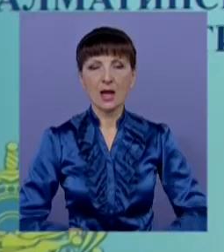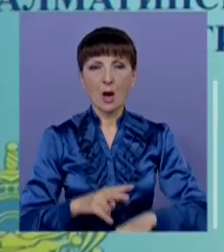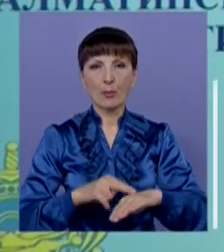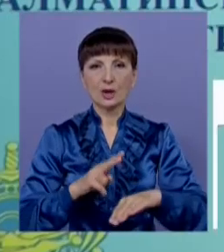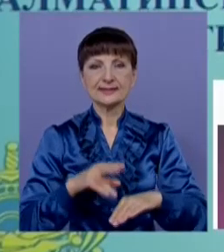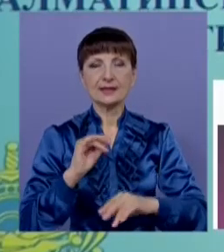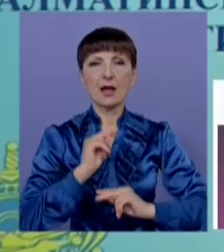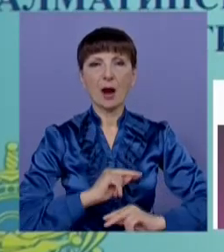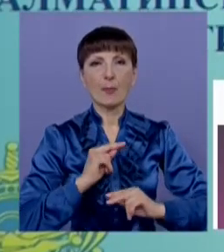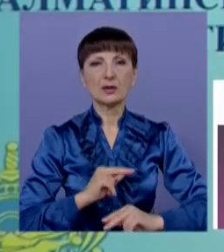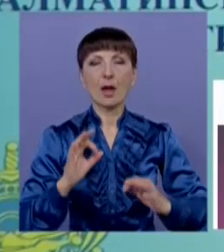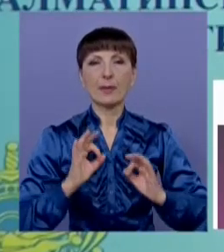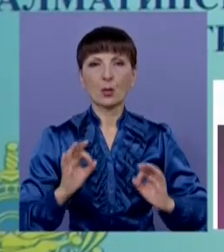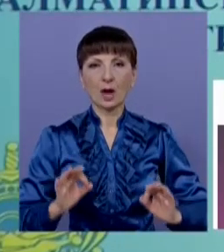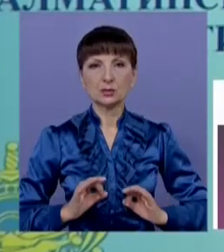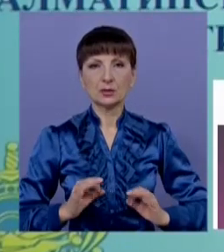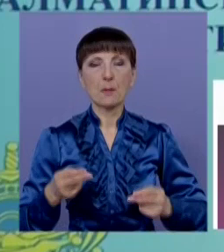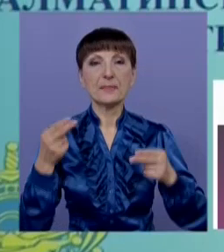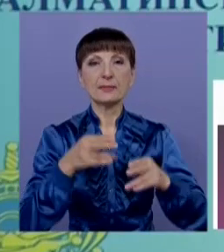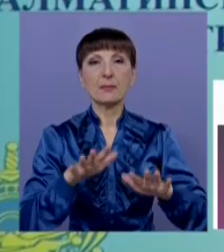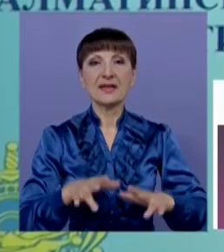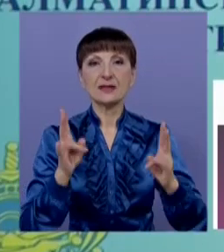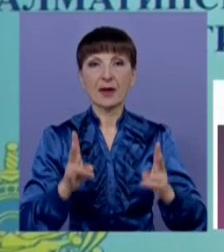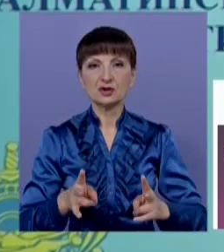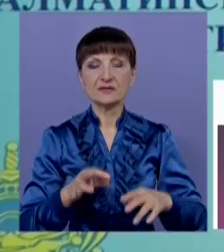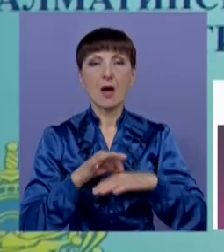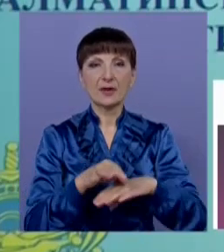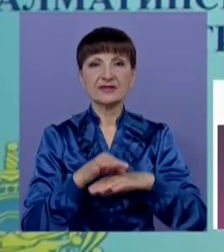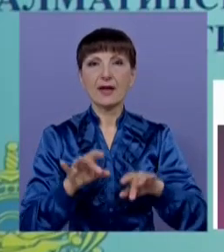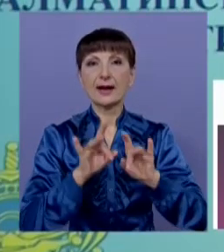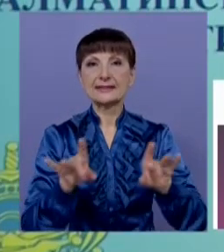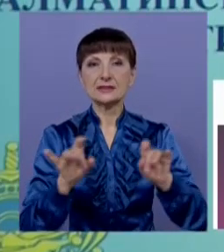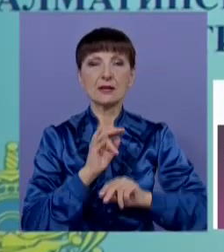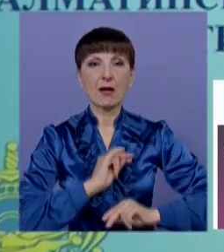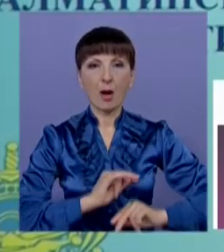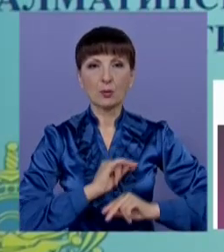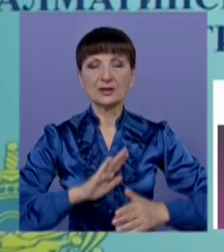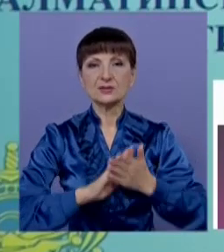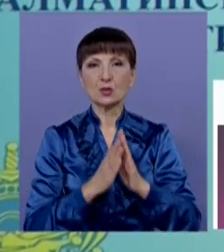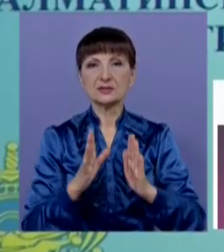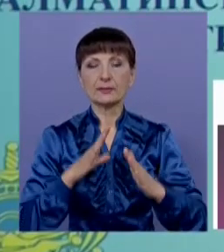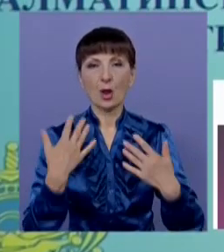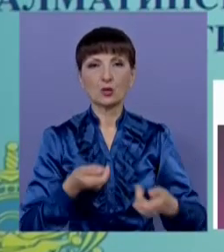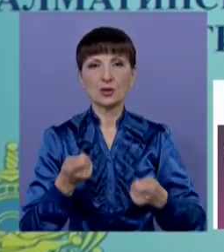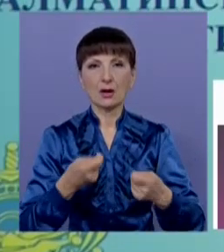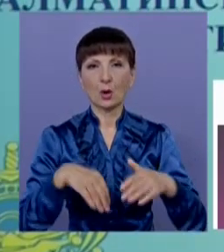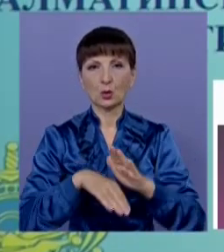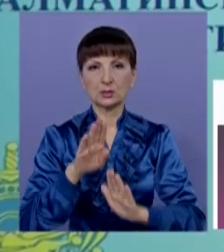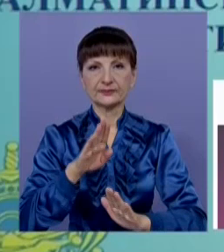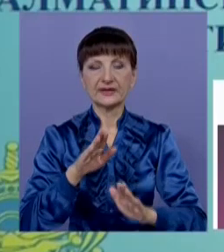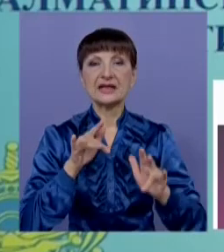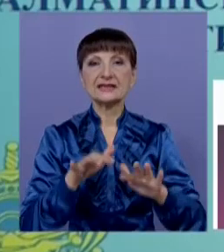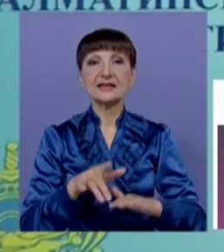Полицейскими и работниками прокуратуры, прибывшими на место происшествия, проведена разъяснительная работа и ситуация была урегулирована.